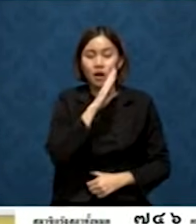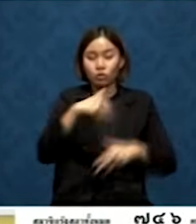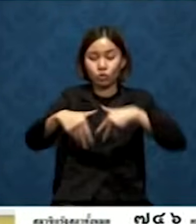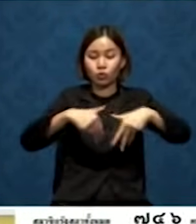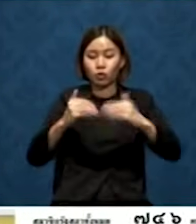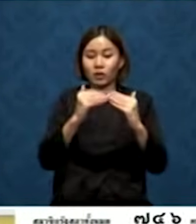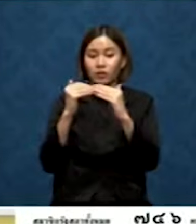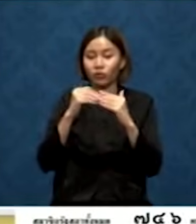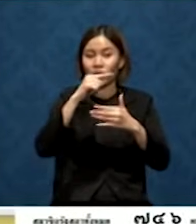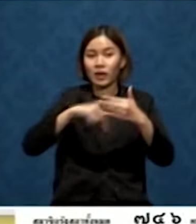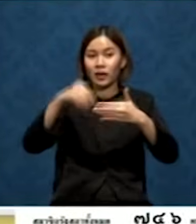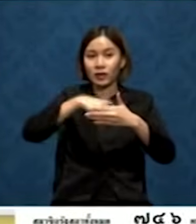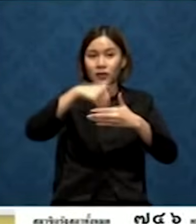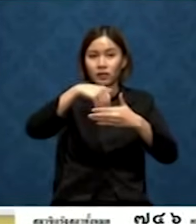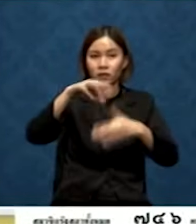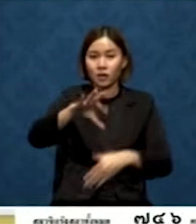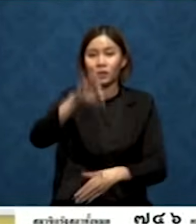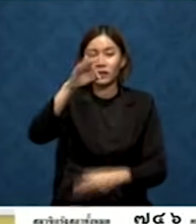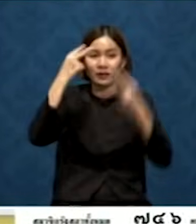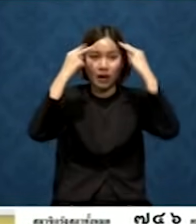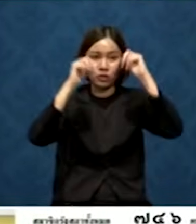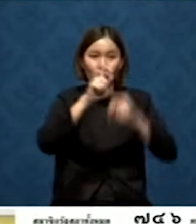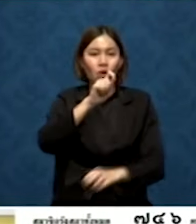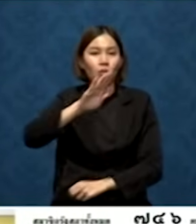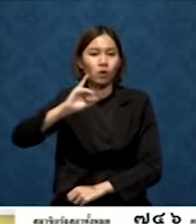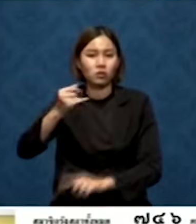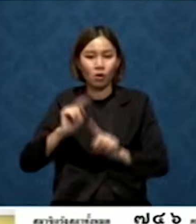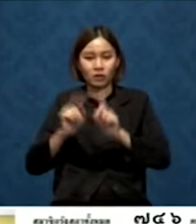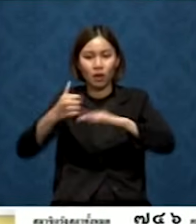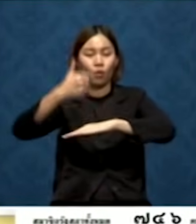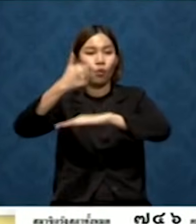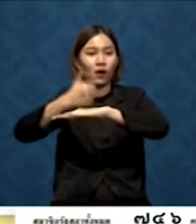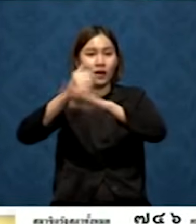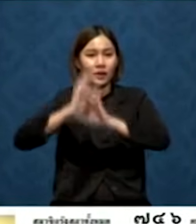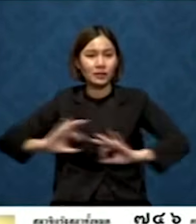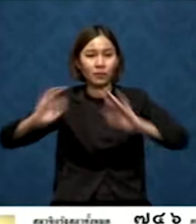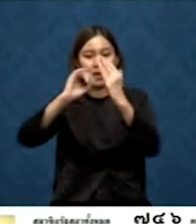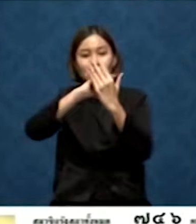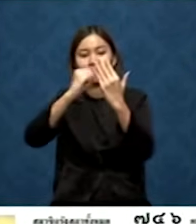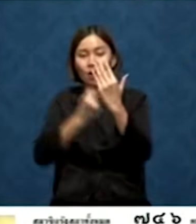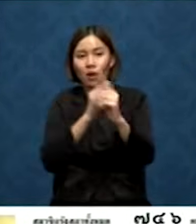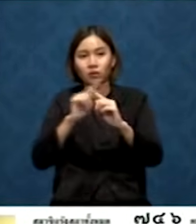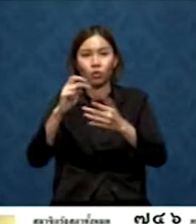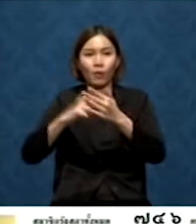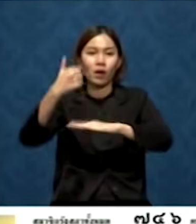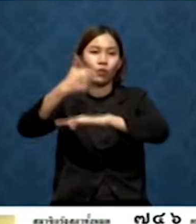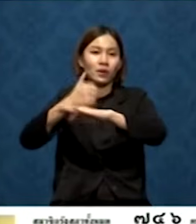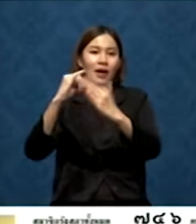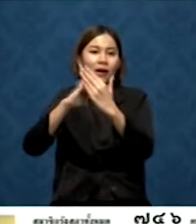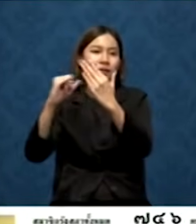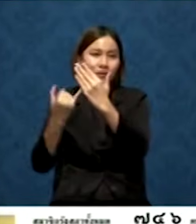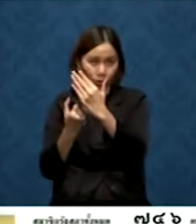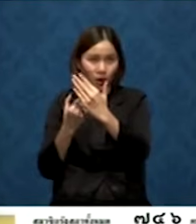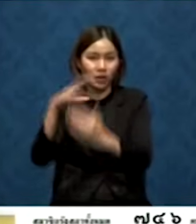ในการเลือกนายกอบจแต่ผู้บริหารที่มีอำนาจสูงสุดในแต่ละจังหวัดนั้นกลับเป็นผู้ว่าราชการจังหวัด